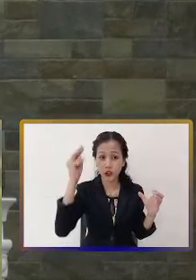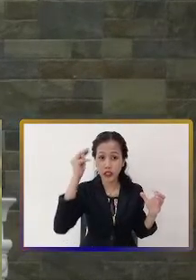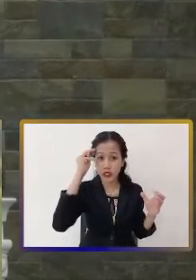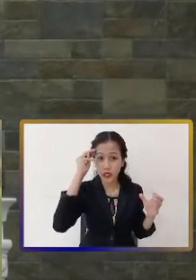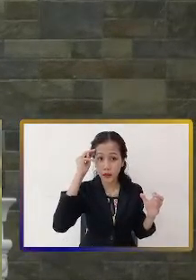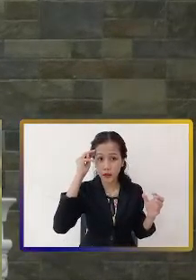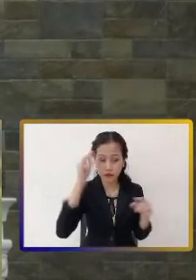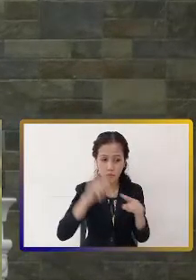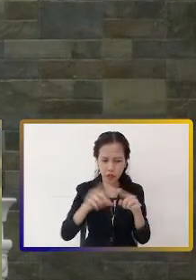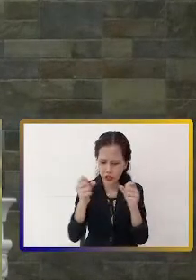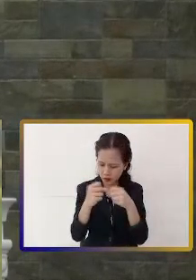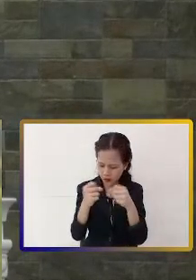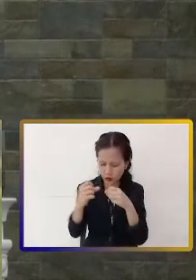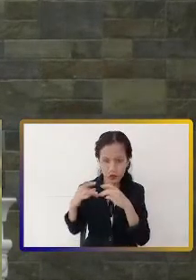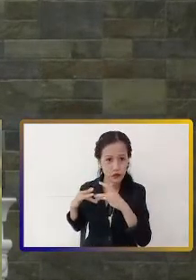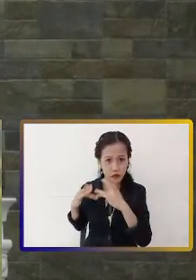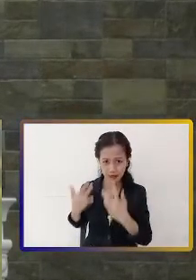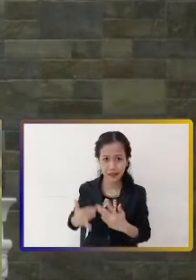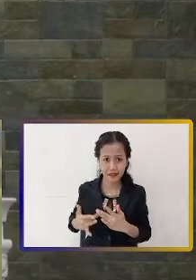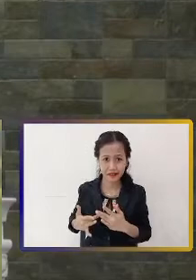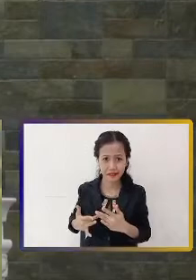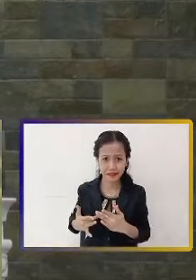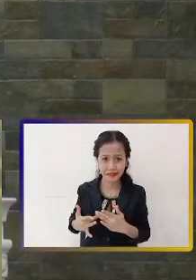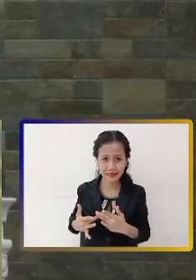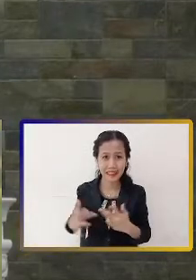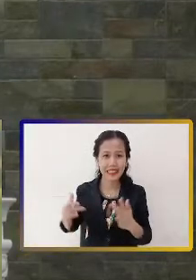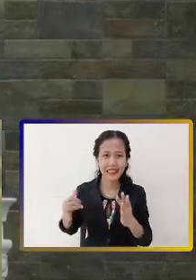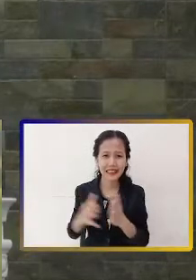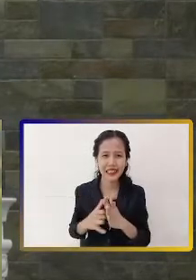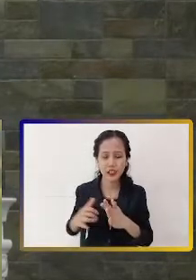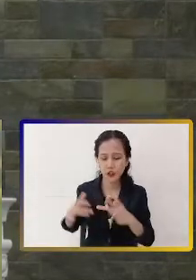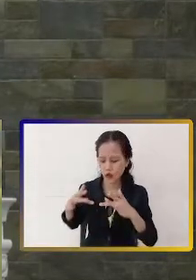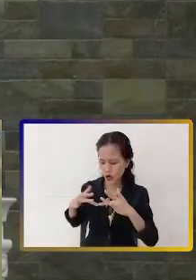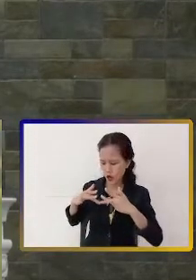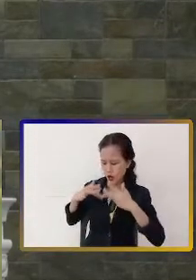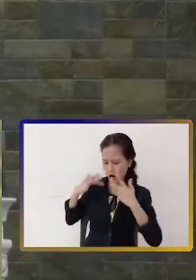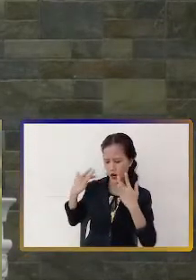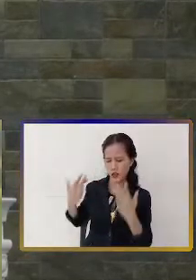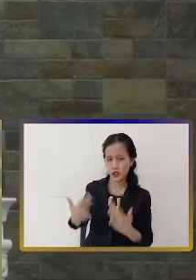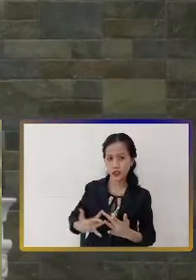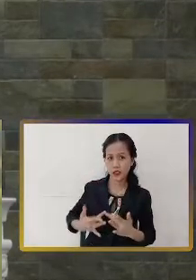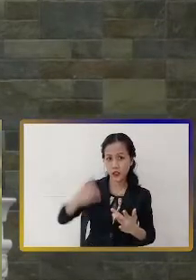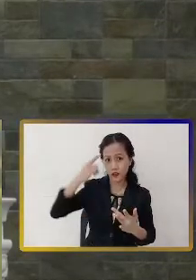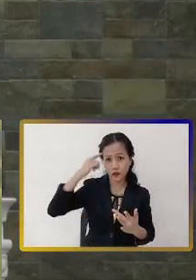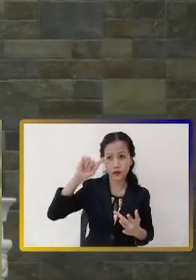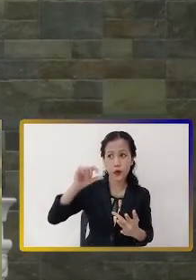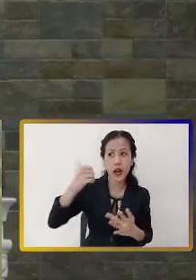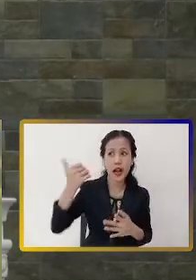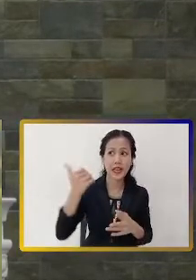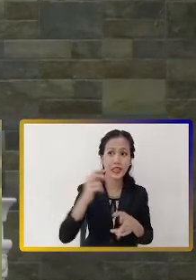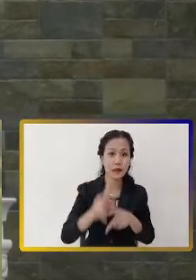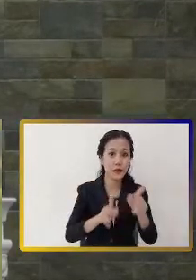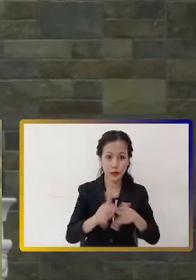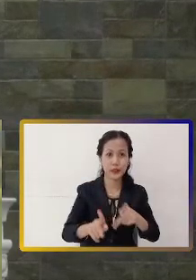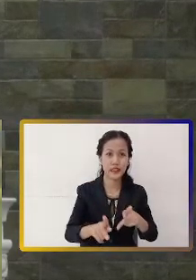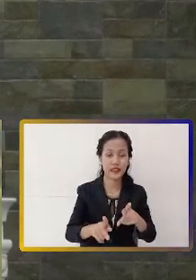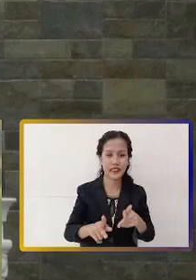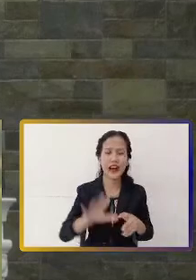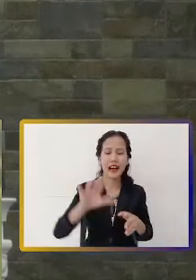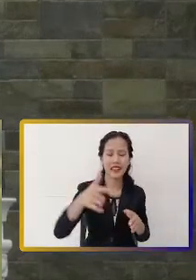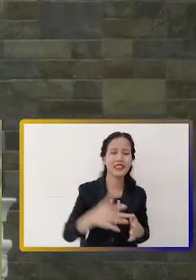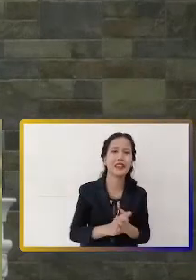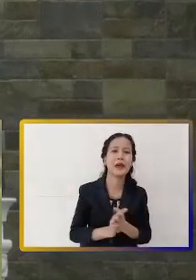You see, yung puso niya talaga ay para sa tao. Anyways, mamaya, dadugtugan ko po yung mga kapatid.